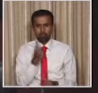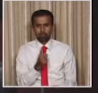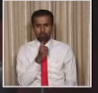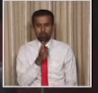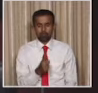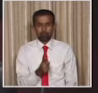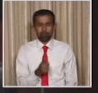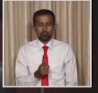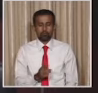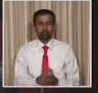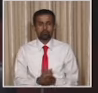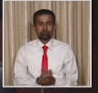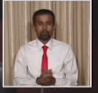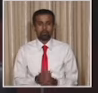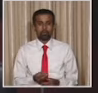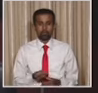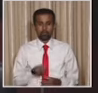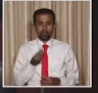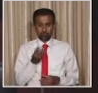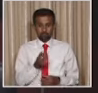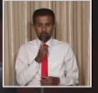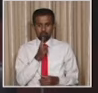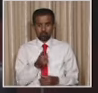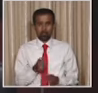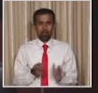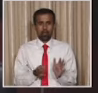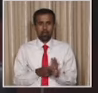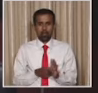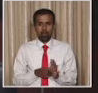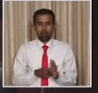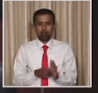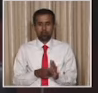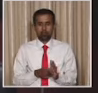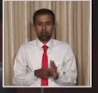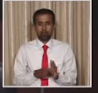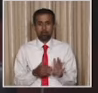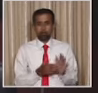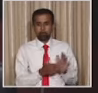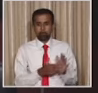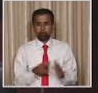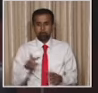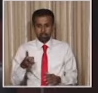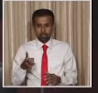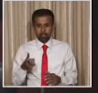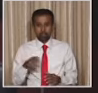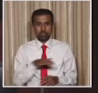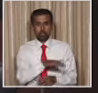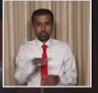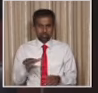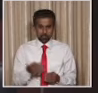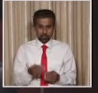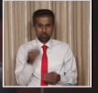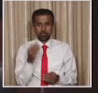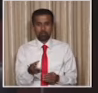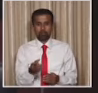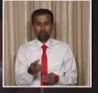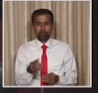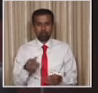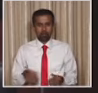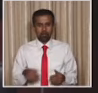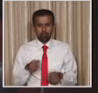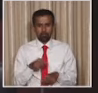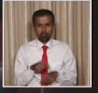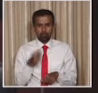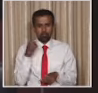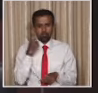ක්‍රියාත්මක කරනවා කියලා දෙනවා කියලා කිව්වා ලක්ෂ මිලියන 200කට ඉඩම් දෙනවා කියලා කිව්වා මට අද වතගේ